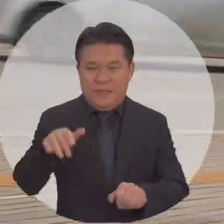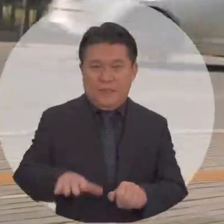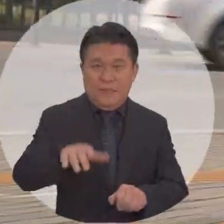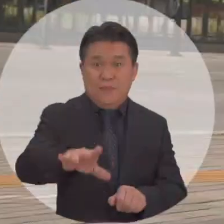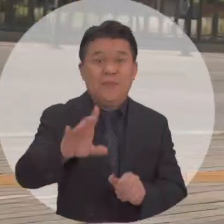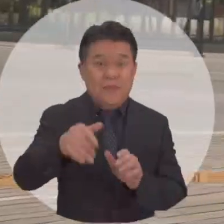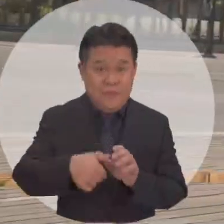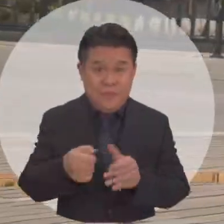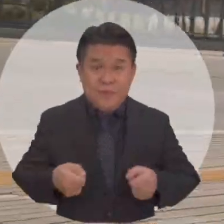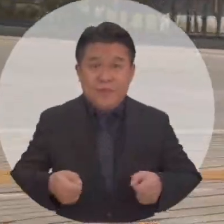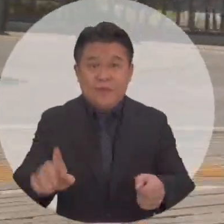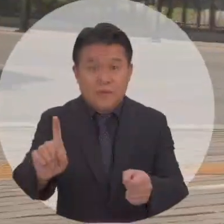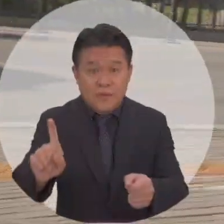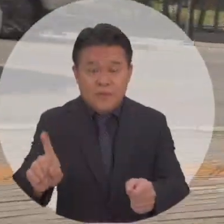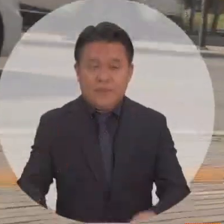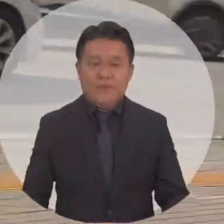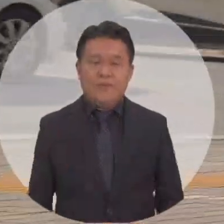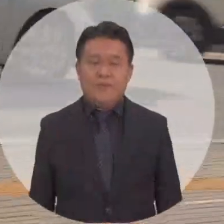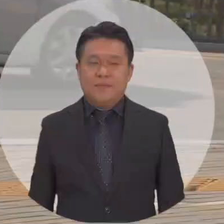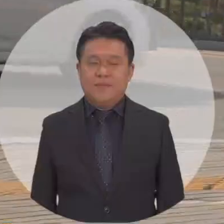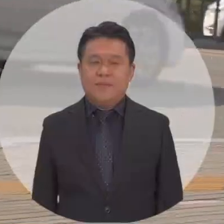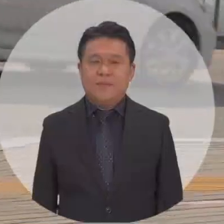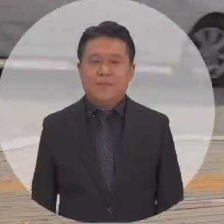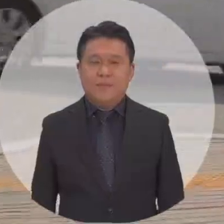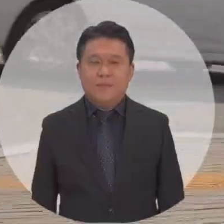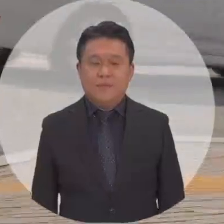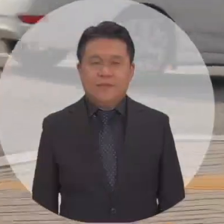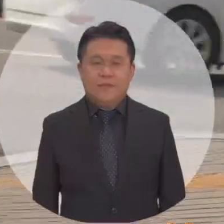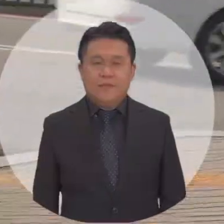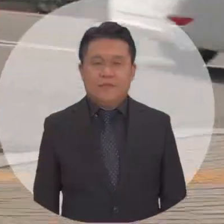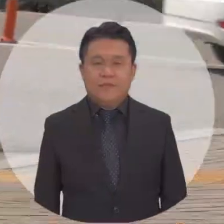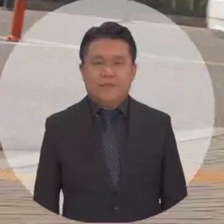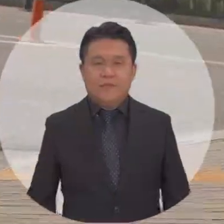휠체어로 울퉁불퉁한 길을 이동하는 경우입니다.